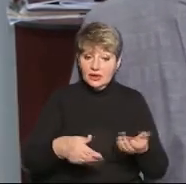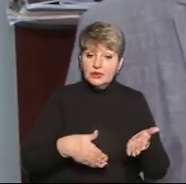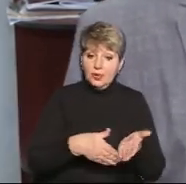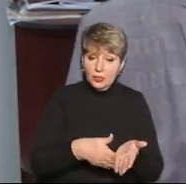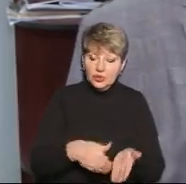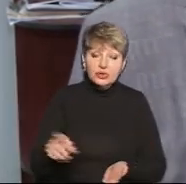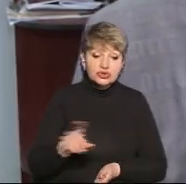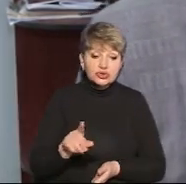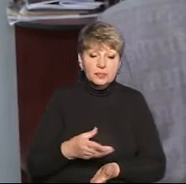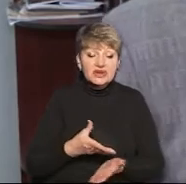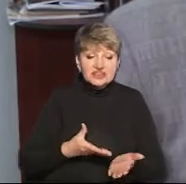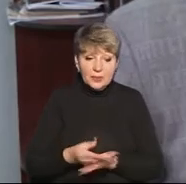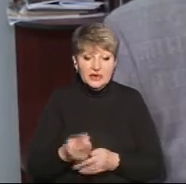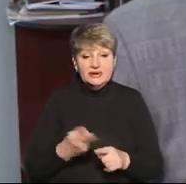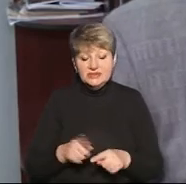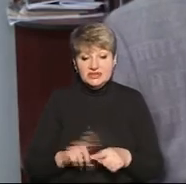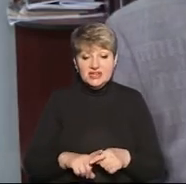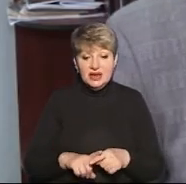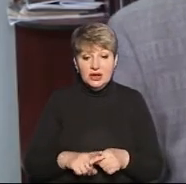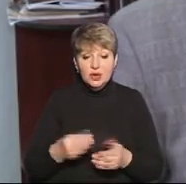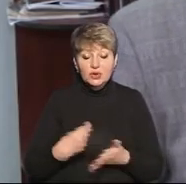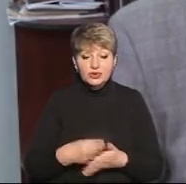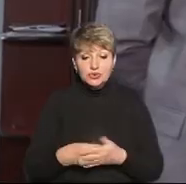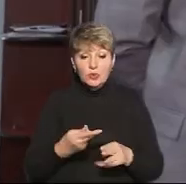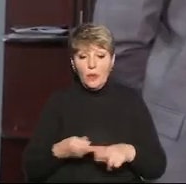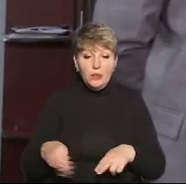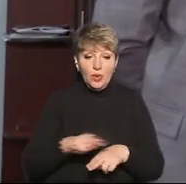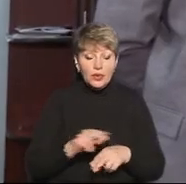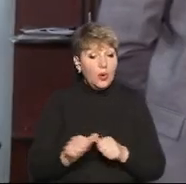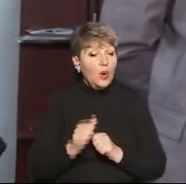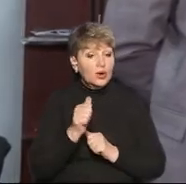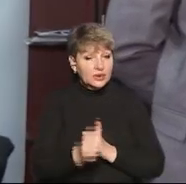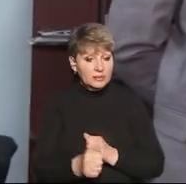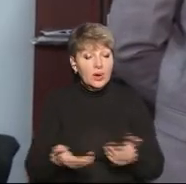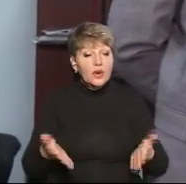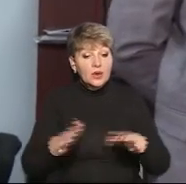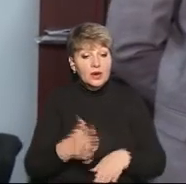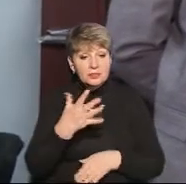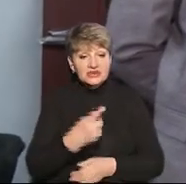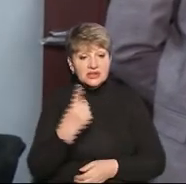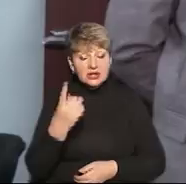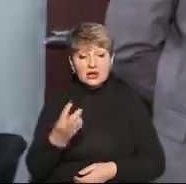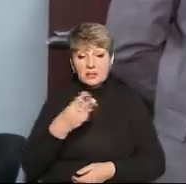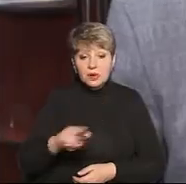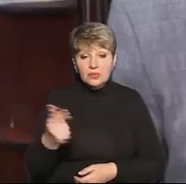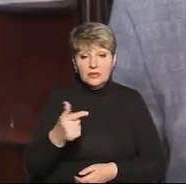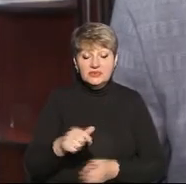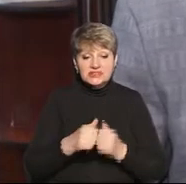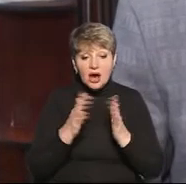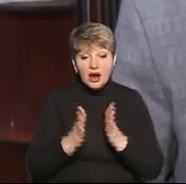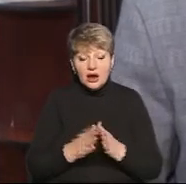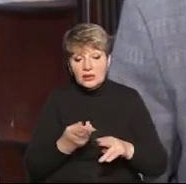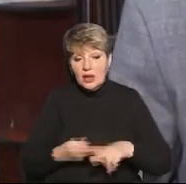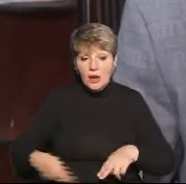того, щоб заплатити цю суму боргу. Окрім цього, залишився 51 мільйон гривень загального